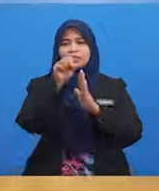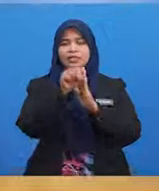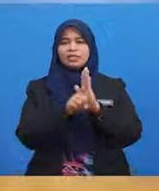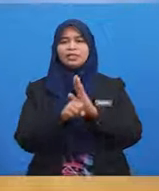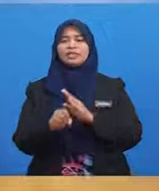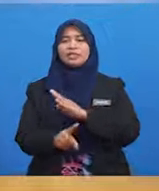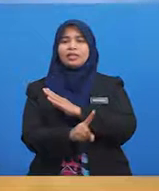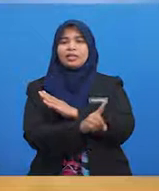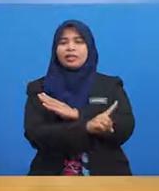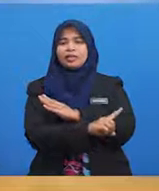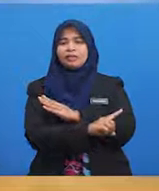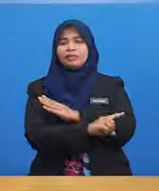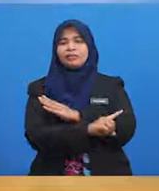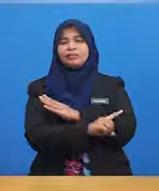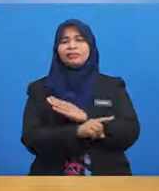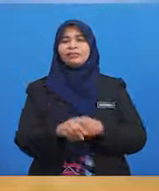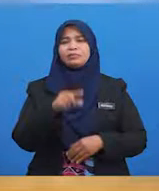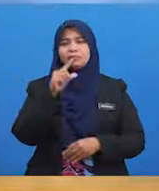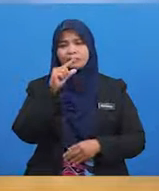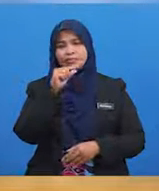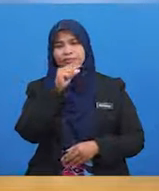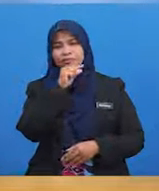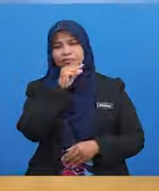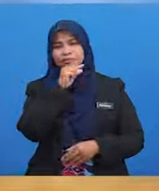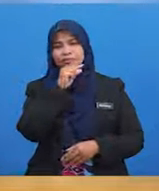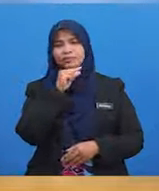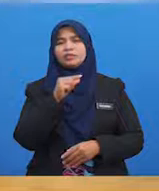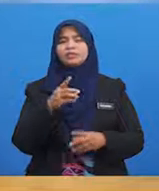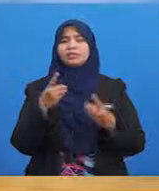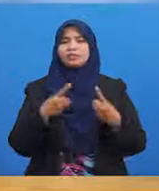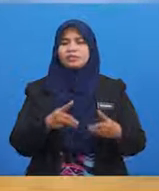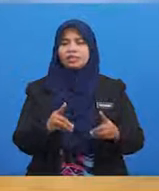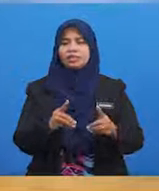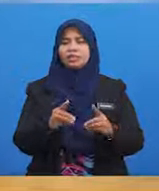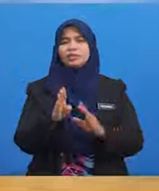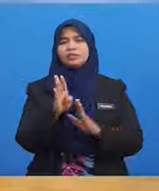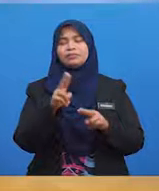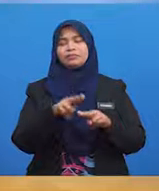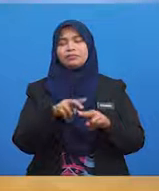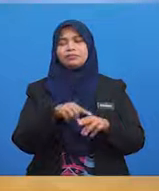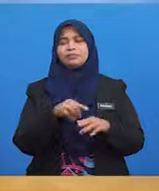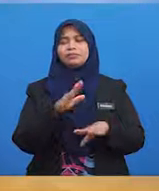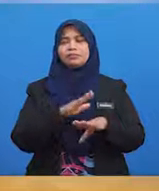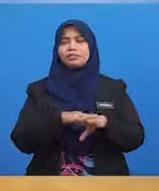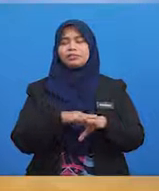Seekor burung sedang bertenggek di atas dahan.